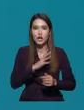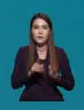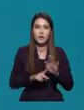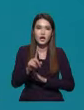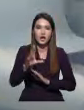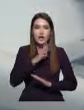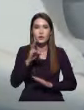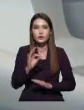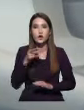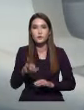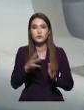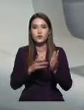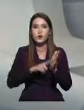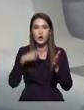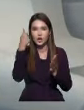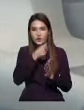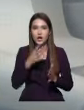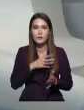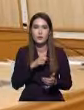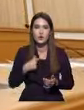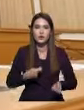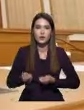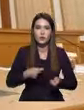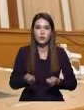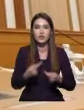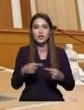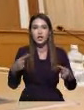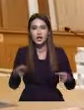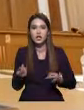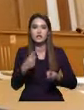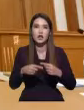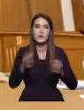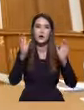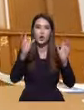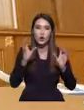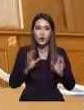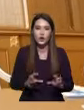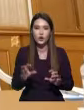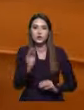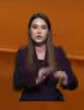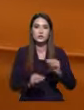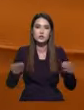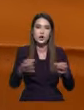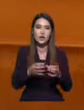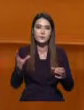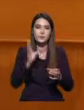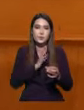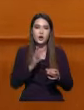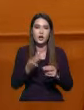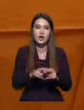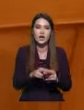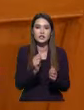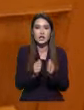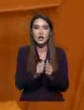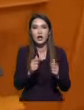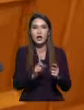Бірақ 1995 жылы оның орнына сот жүйесіне кірмейтін конституциялық кеңес құрылды. Енді бұл екеуінің ара жігін ажыратып